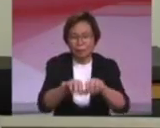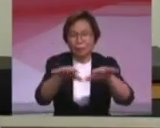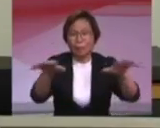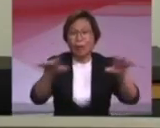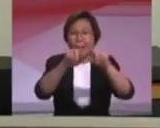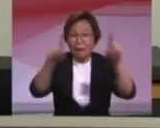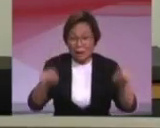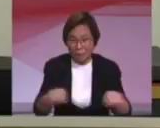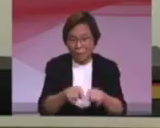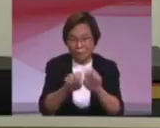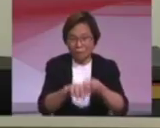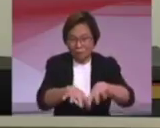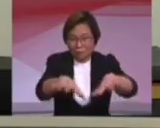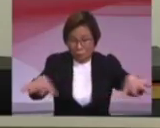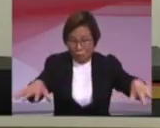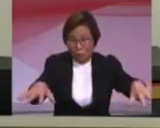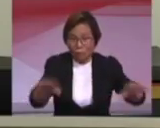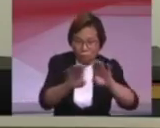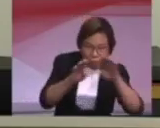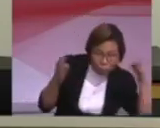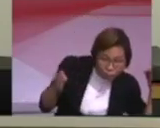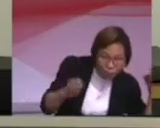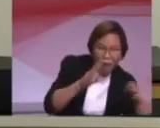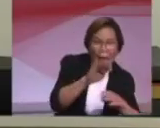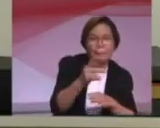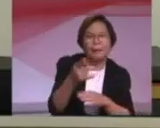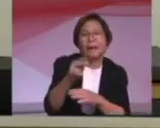laman Sesawang MKN.